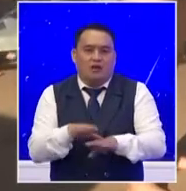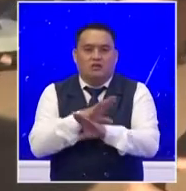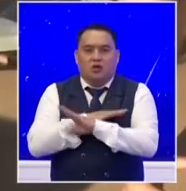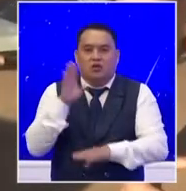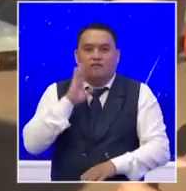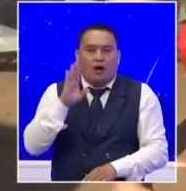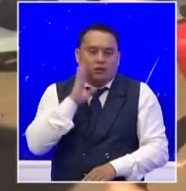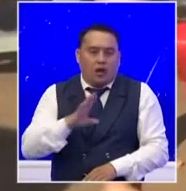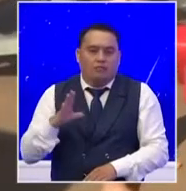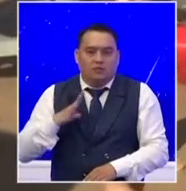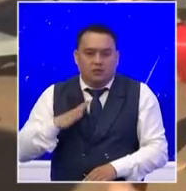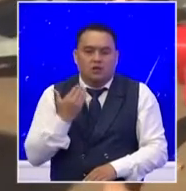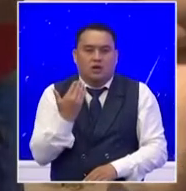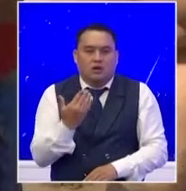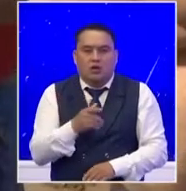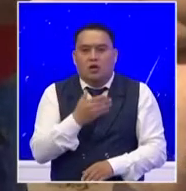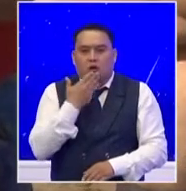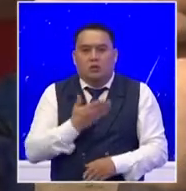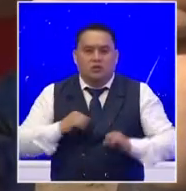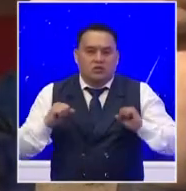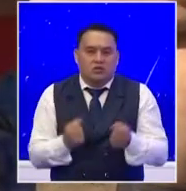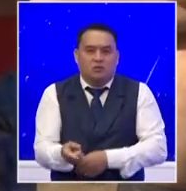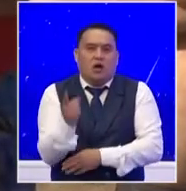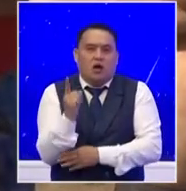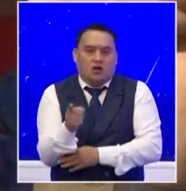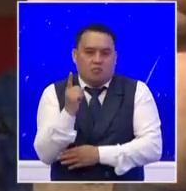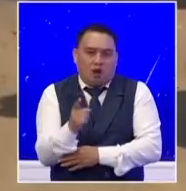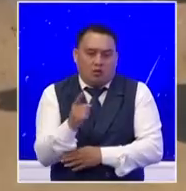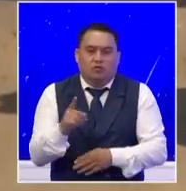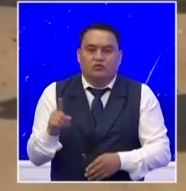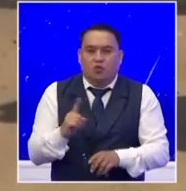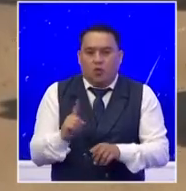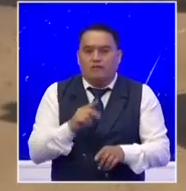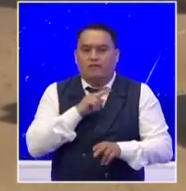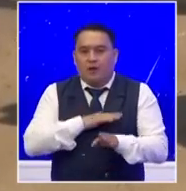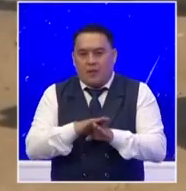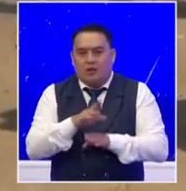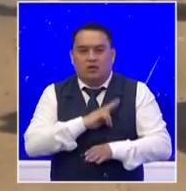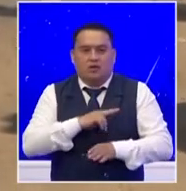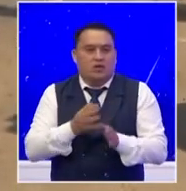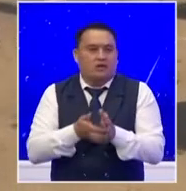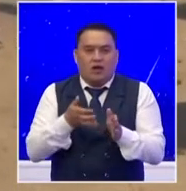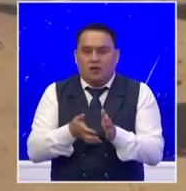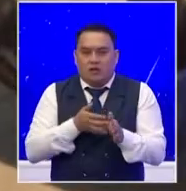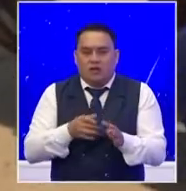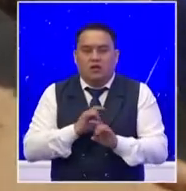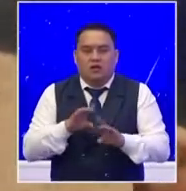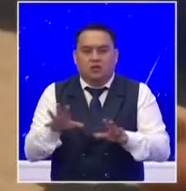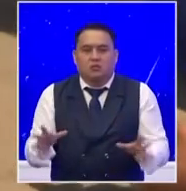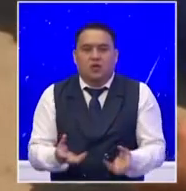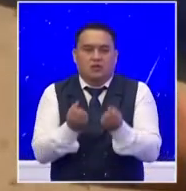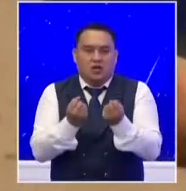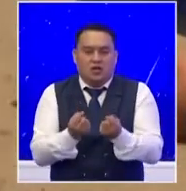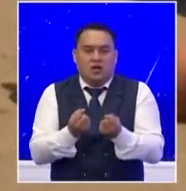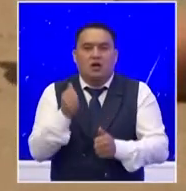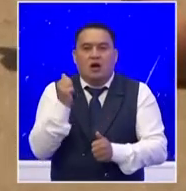воде. Жертвами водной стихии стали любители зимней рыбалки. И все же проделанной работы недостаточно, считают спасатели. Они